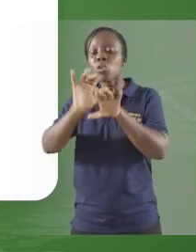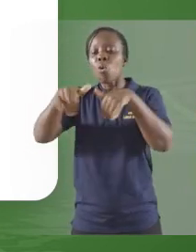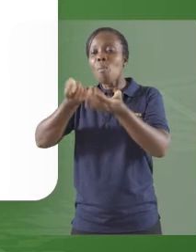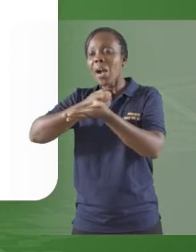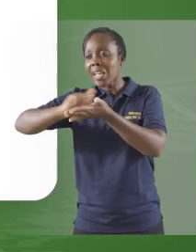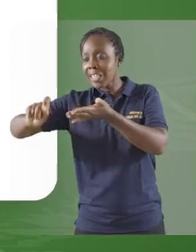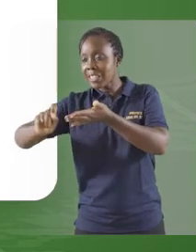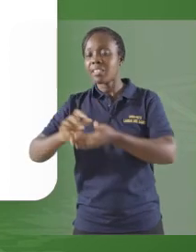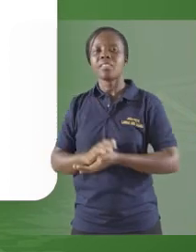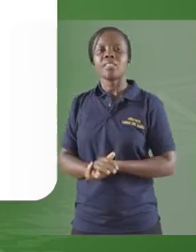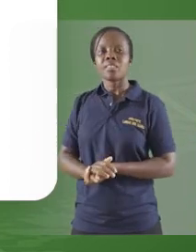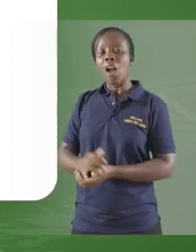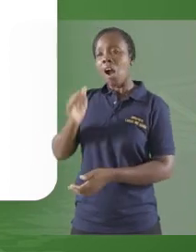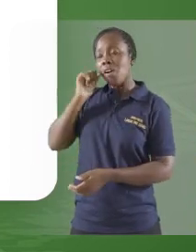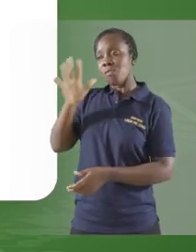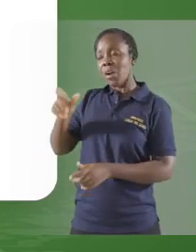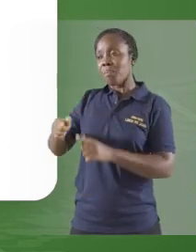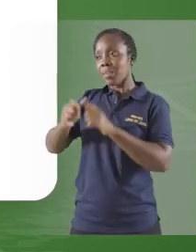pour la femme grand 2, 1,